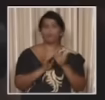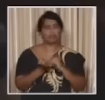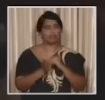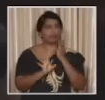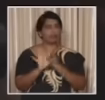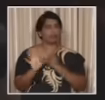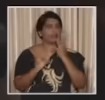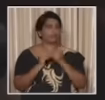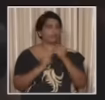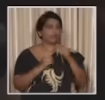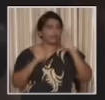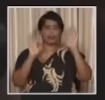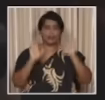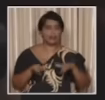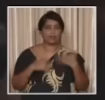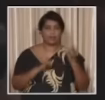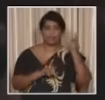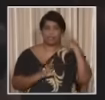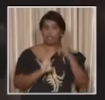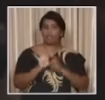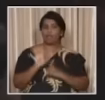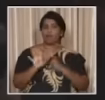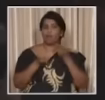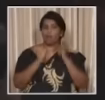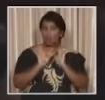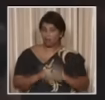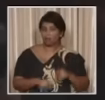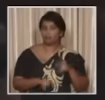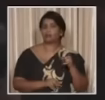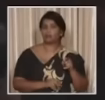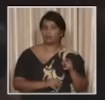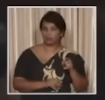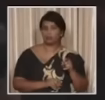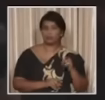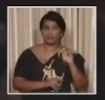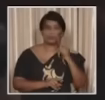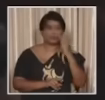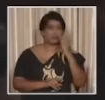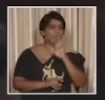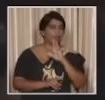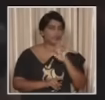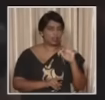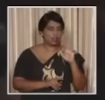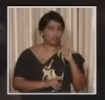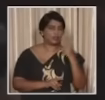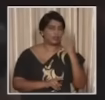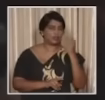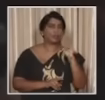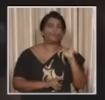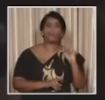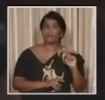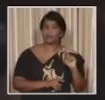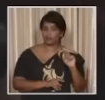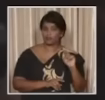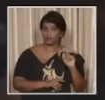4ක් යනකම් එන්නේ නැහැ. ඔබතුමා ගිය අවුරුද්දේ තමයි අන්තිමට තමයි 2019 සහ 2020